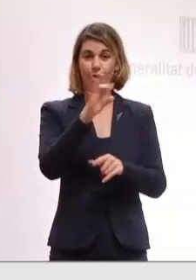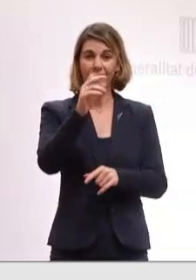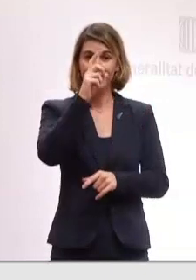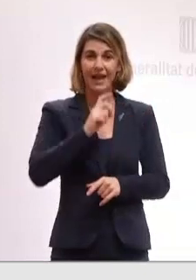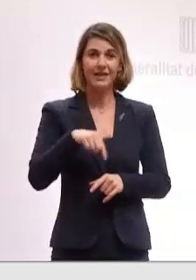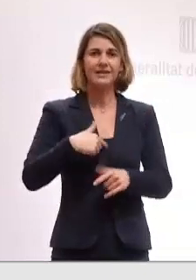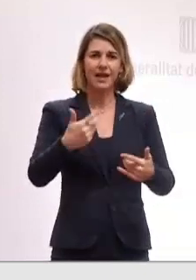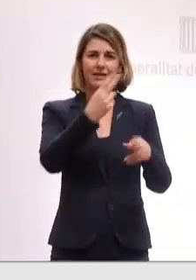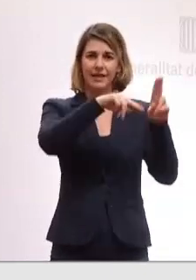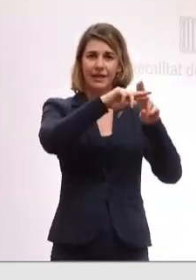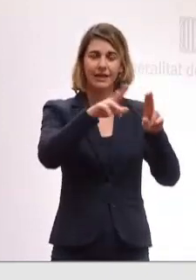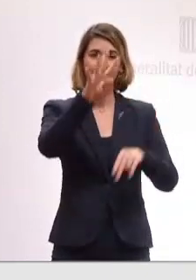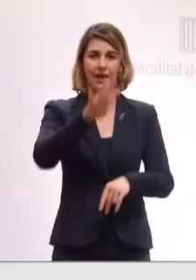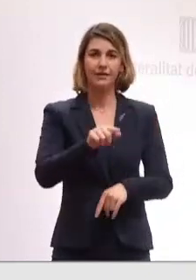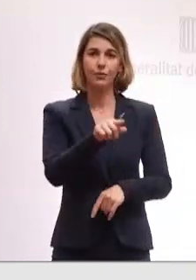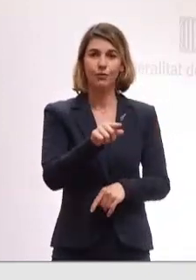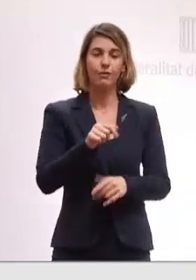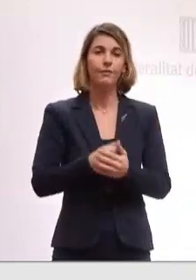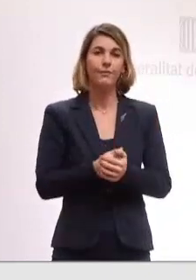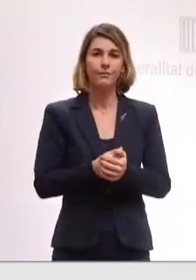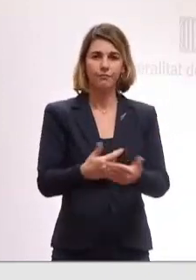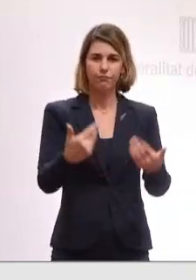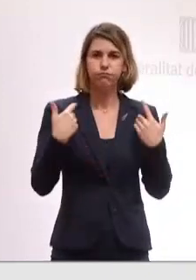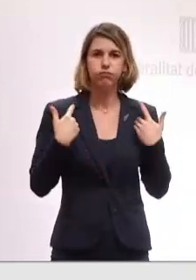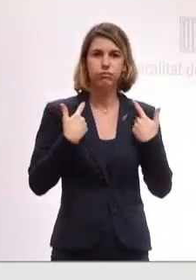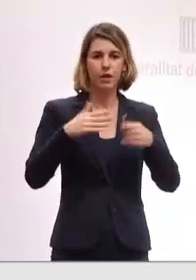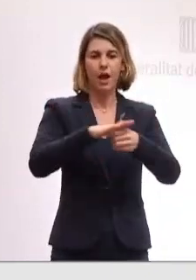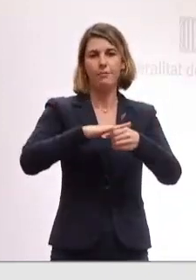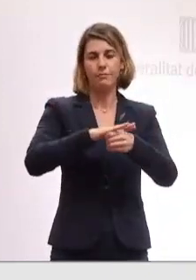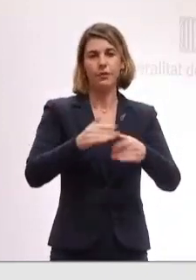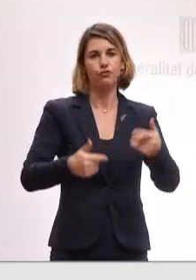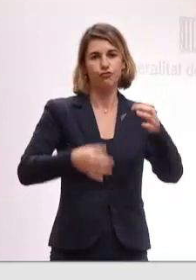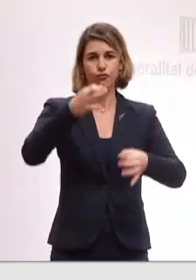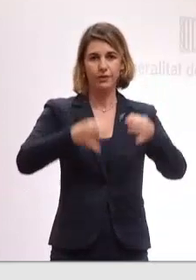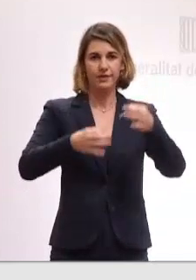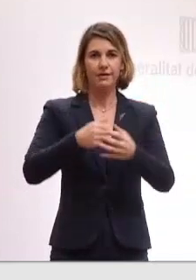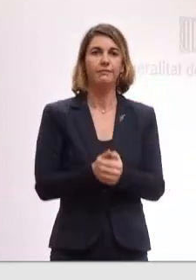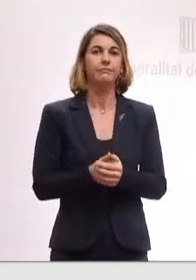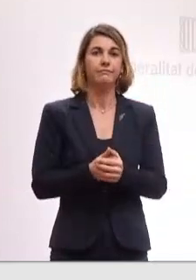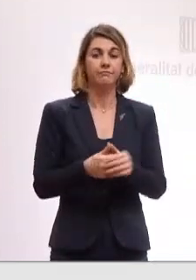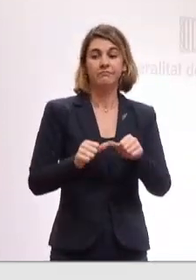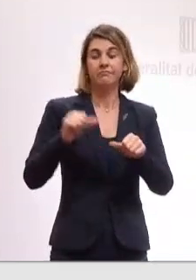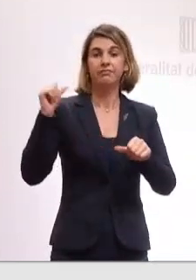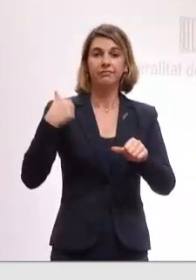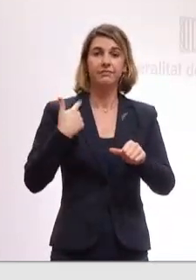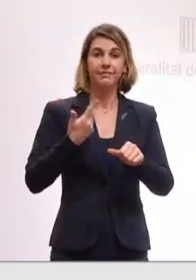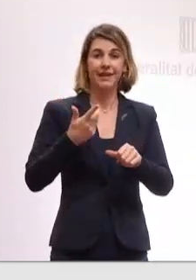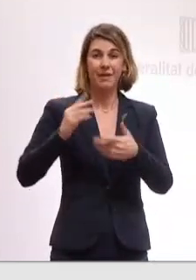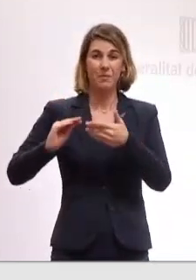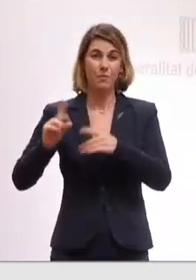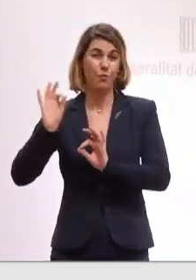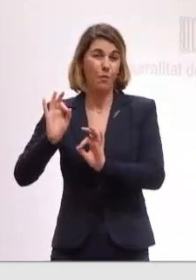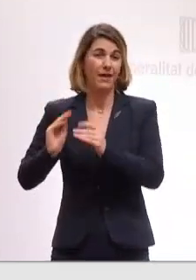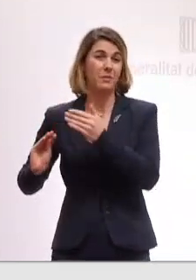assumir competències en l'àmbit de justícia. I des d'aleshores, moltes de les persones que des d'aquell moment embrionari